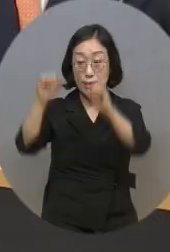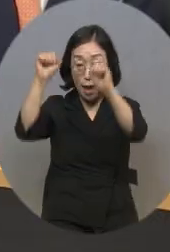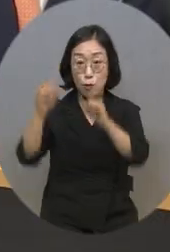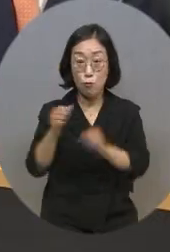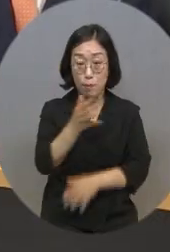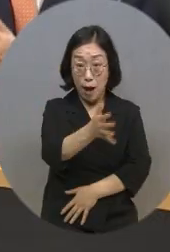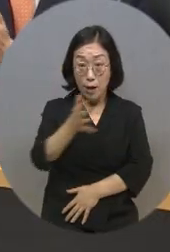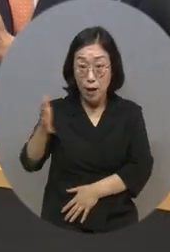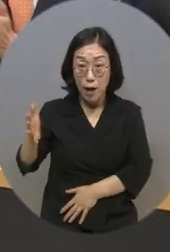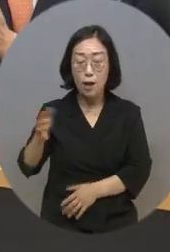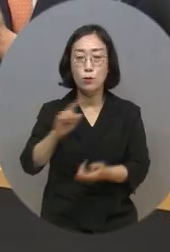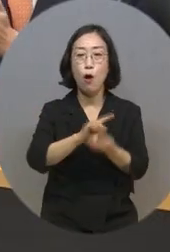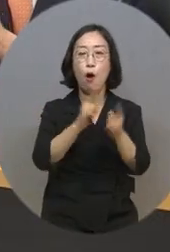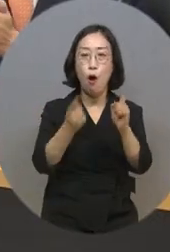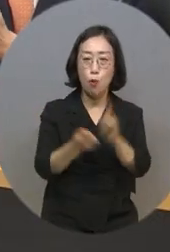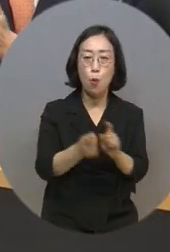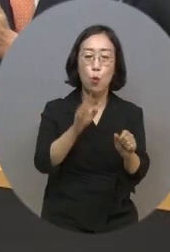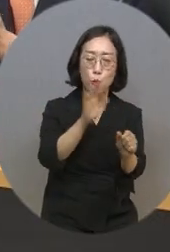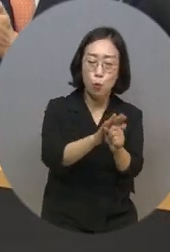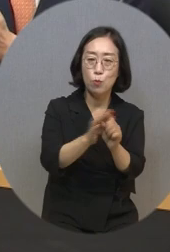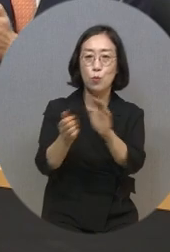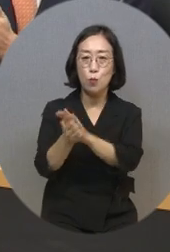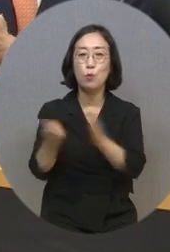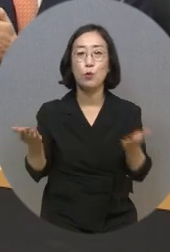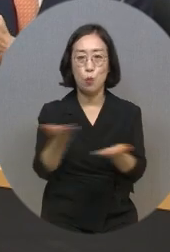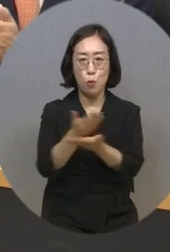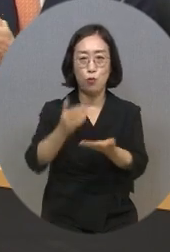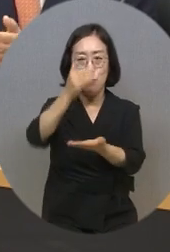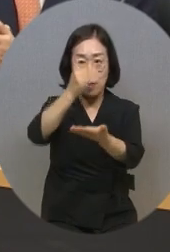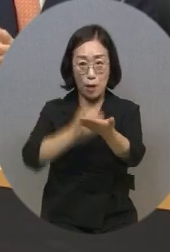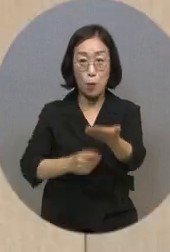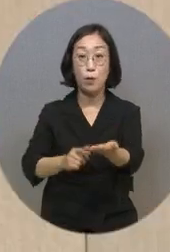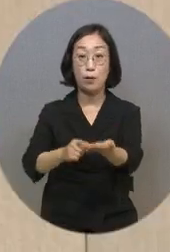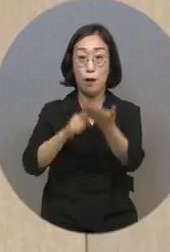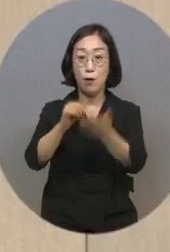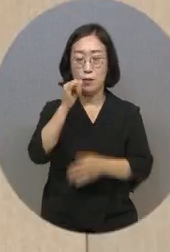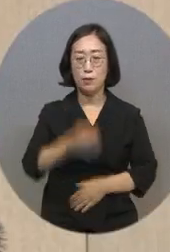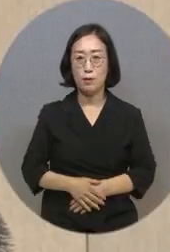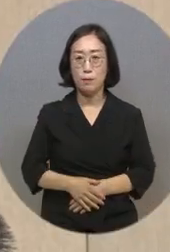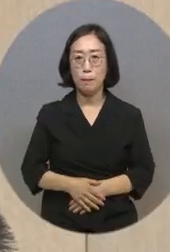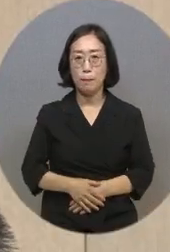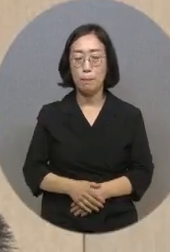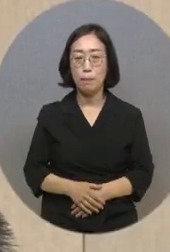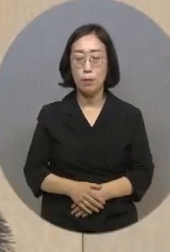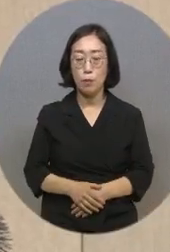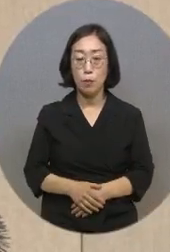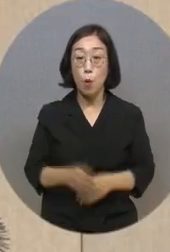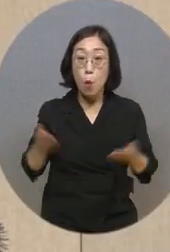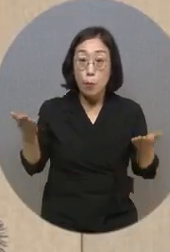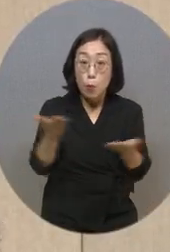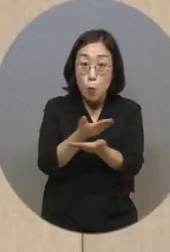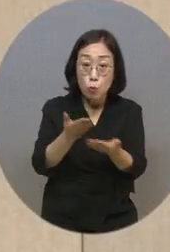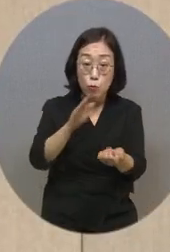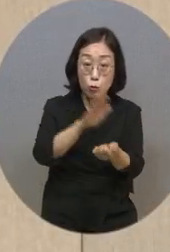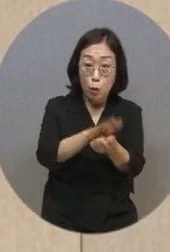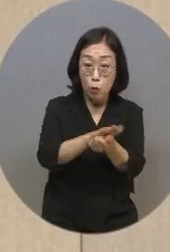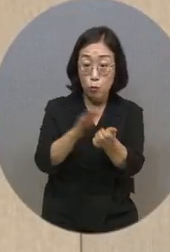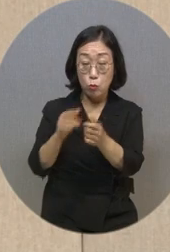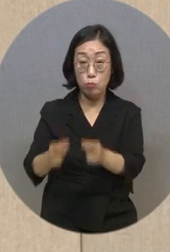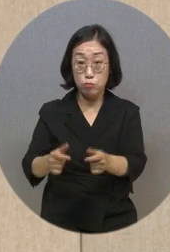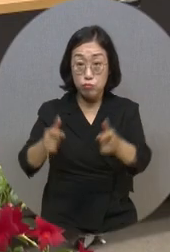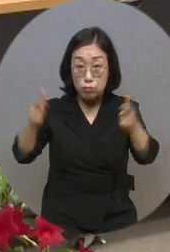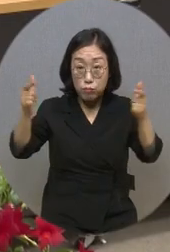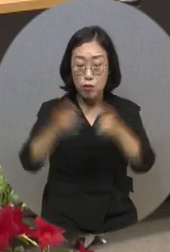분야에서 적극적으로 교류할 것을 포함하고 있습니다. 또한 민간 교류를 지속적으로 확대해